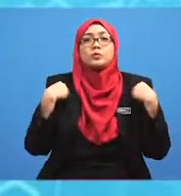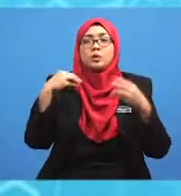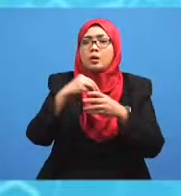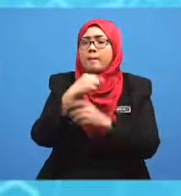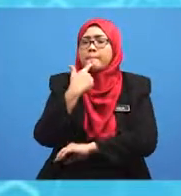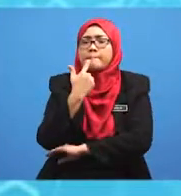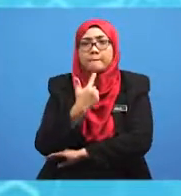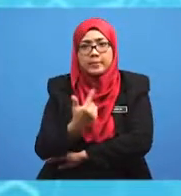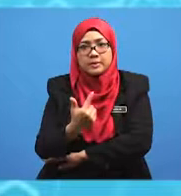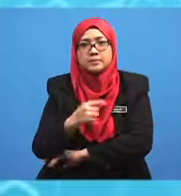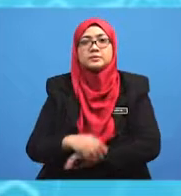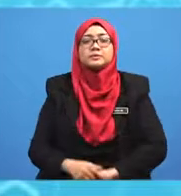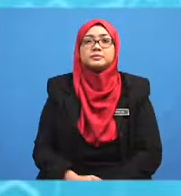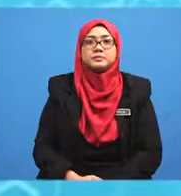alfa.